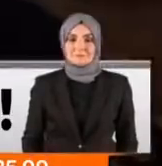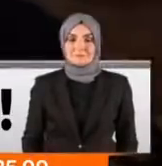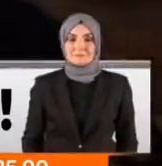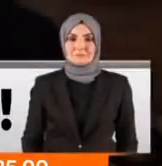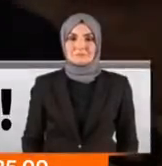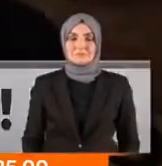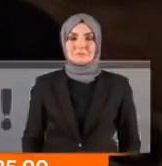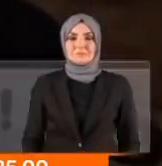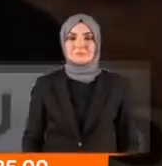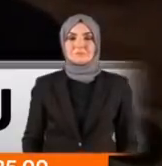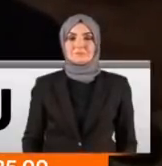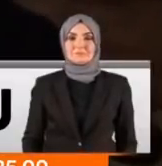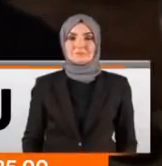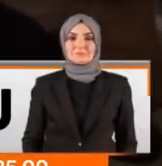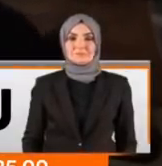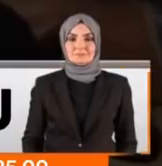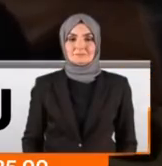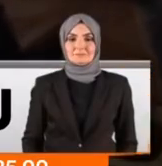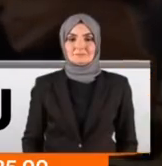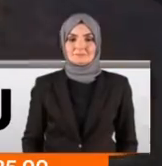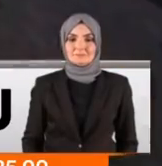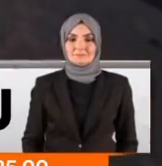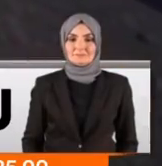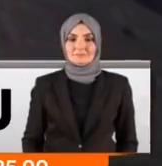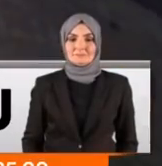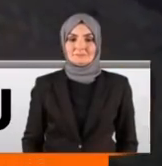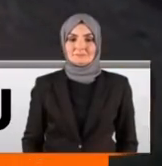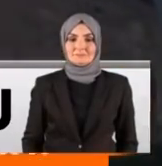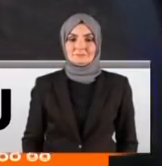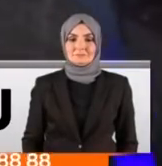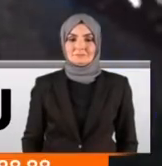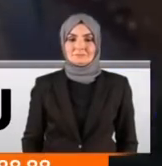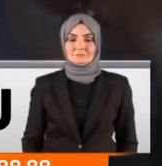normalde çok çocuk falan oluyordu çocukların yoktu Çok şükür